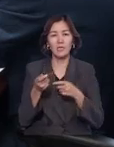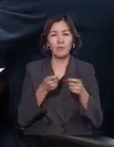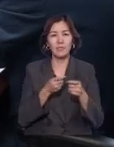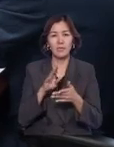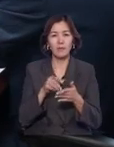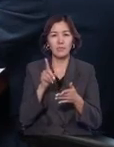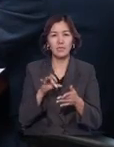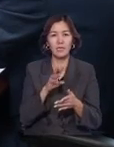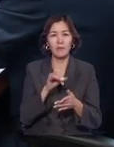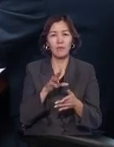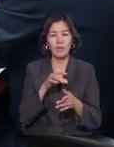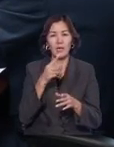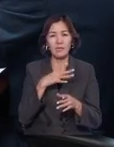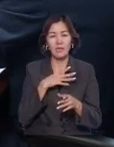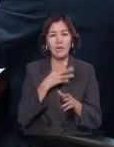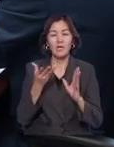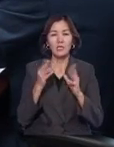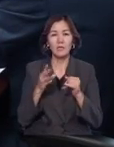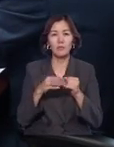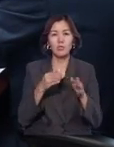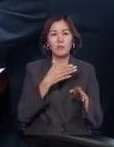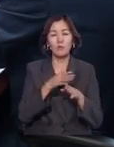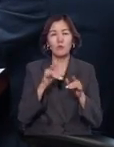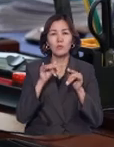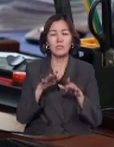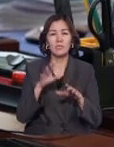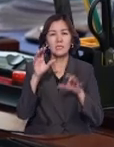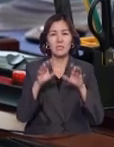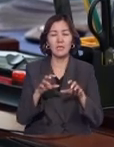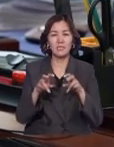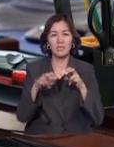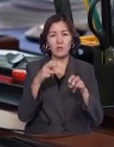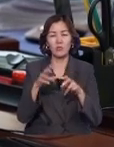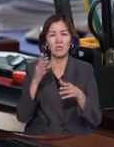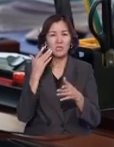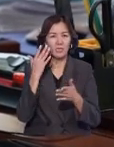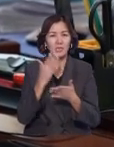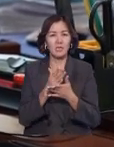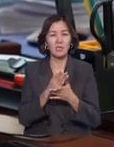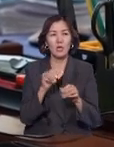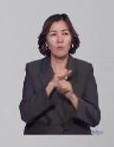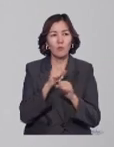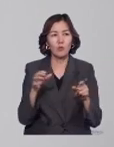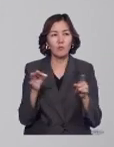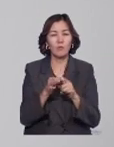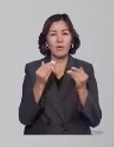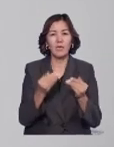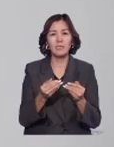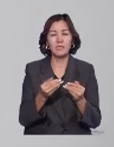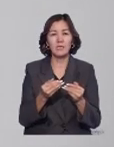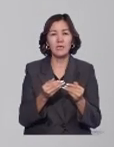басқармасының басшысы Ермек Апеков айтты. Жалпы жер бөлу үстінде заңсыздықтар жиі орын алады. Оларды болдырмау мақсатында қазір бұл